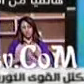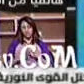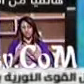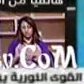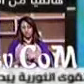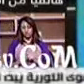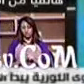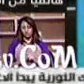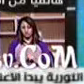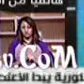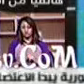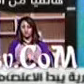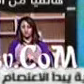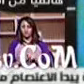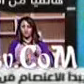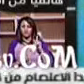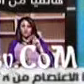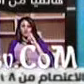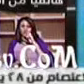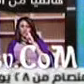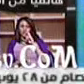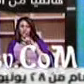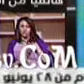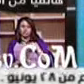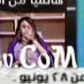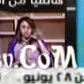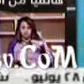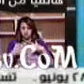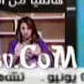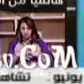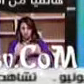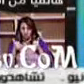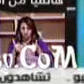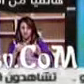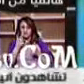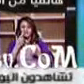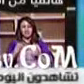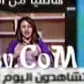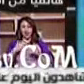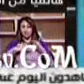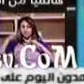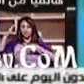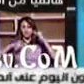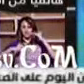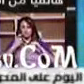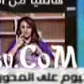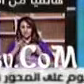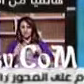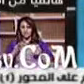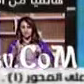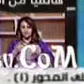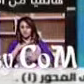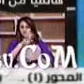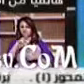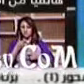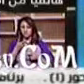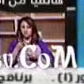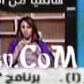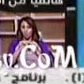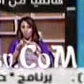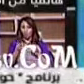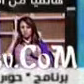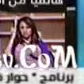استاذ محمد استاذنك بس اوصف لي كده نسيج الموجودين الفئات العمريه المستويات الاجتماعيه